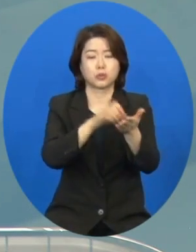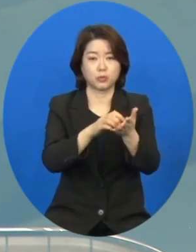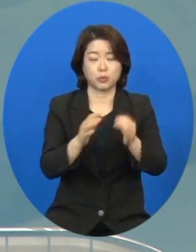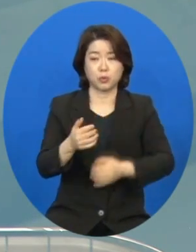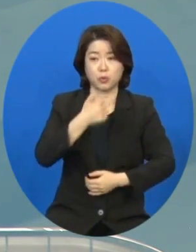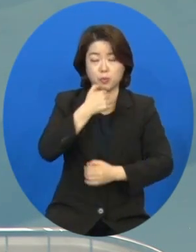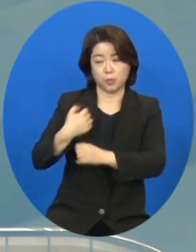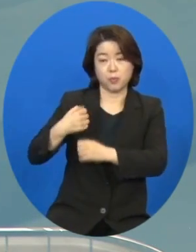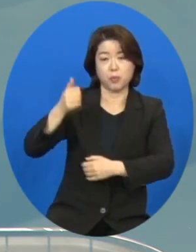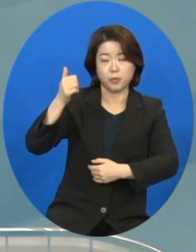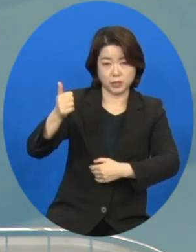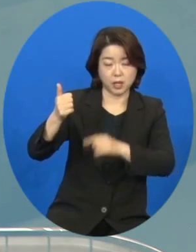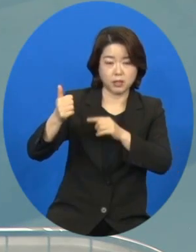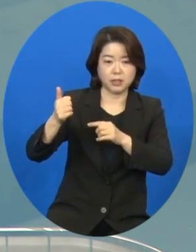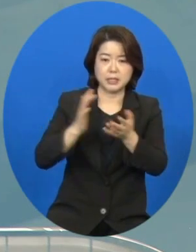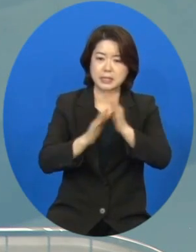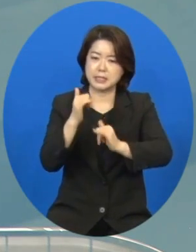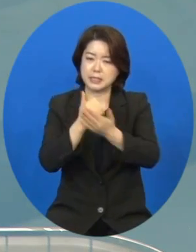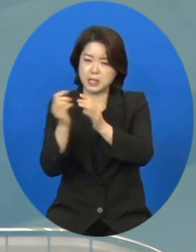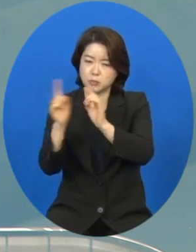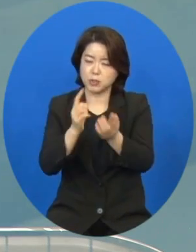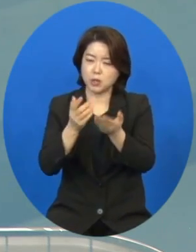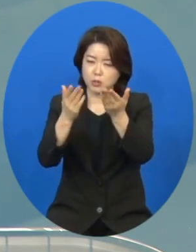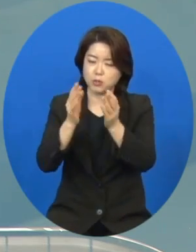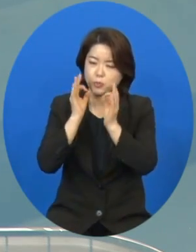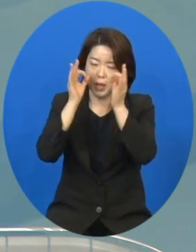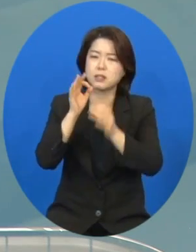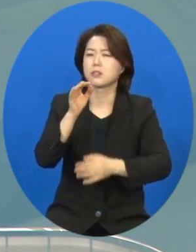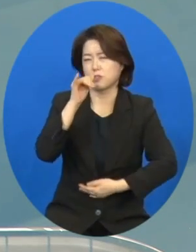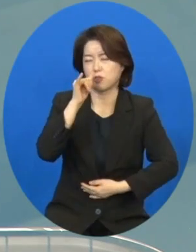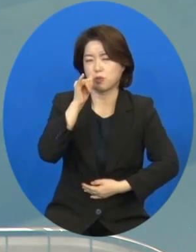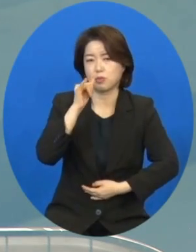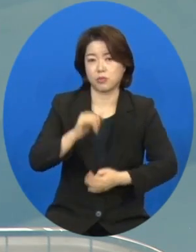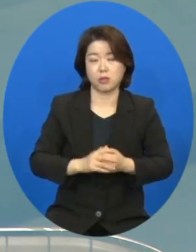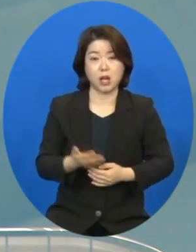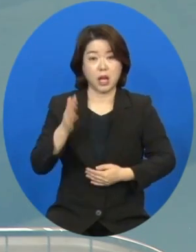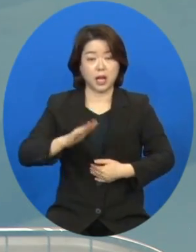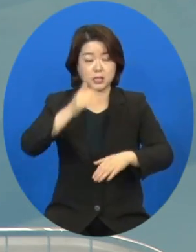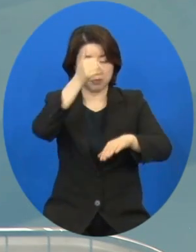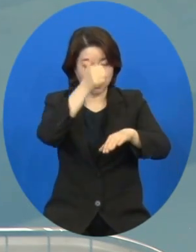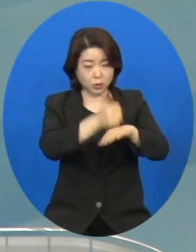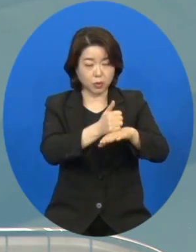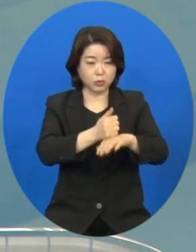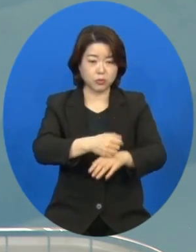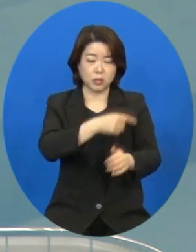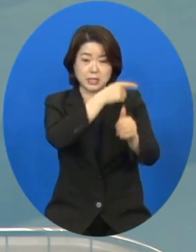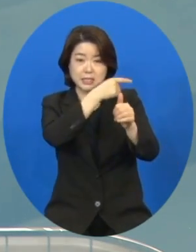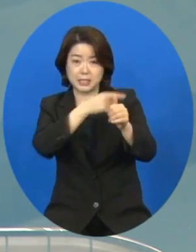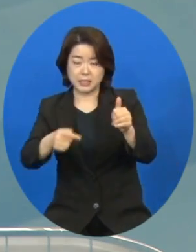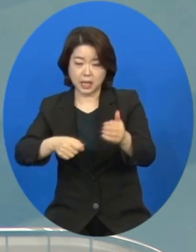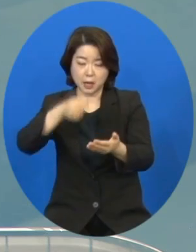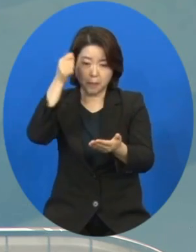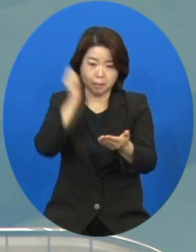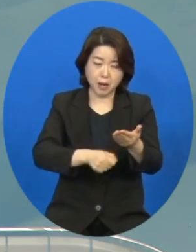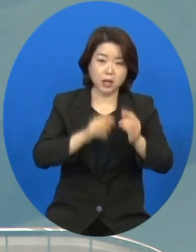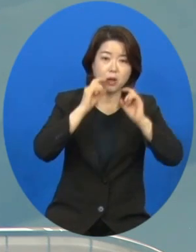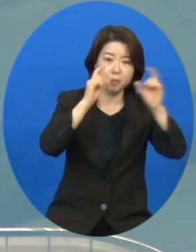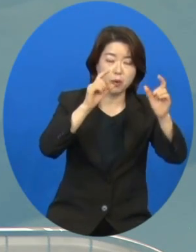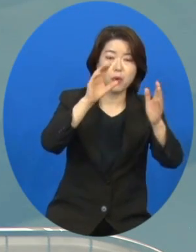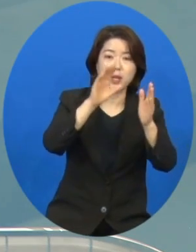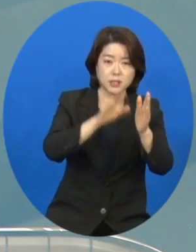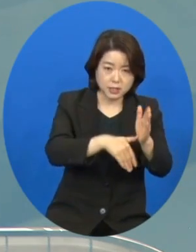빌라도는 나름대로 예수를 살려보려고 애를 썼고 결국은 사형 판결을 내려야 될 상황이 되었을